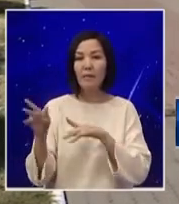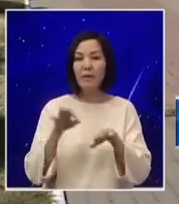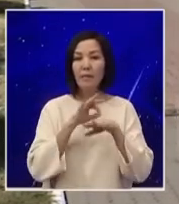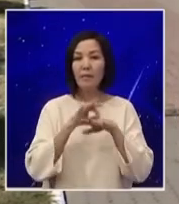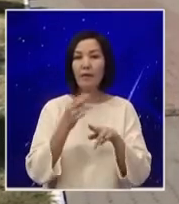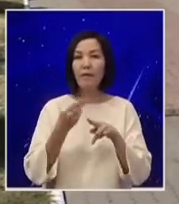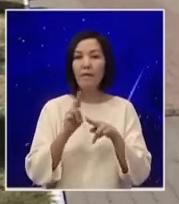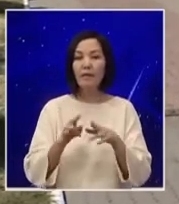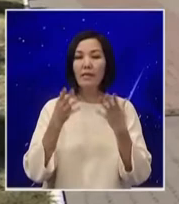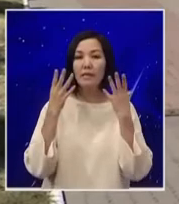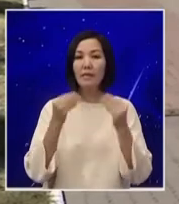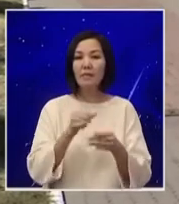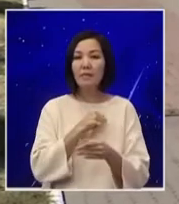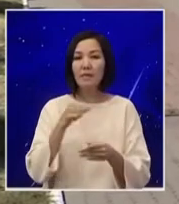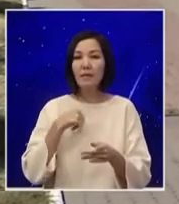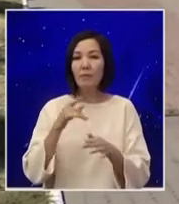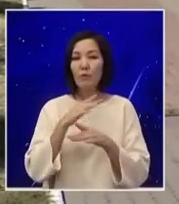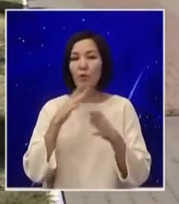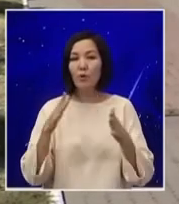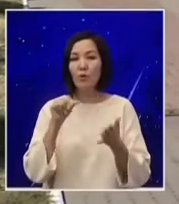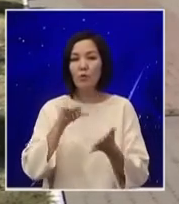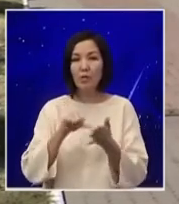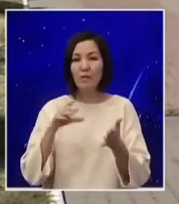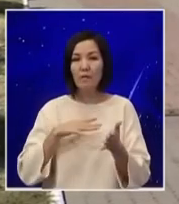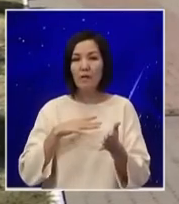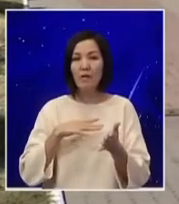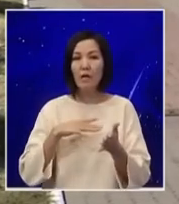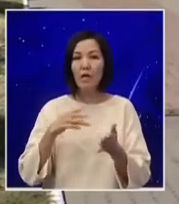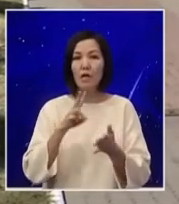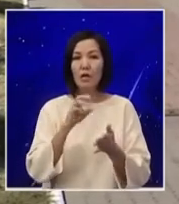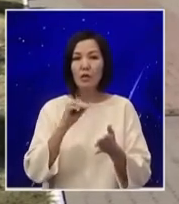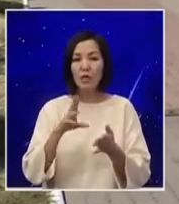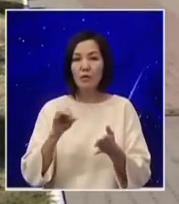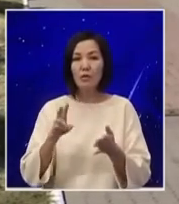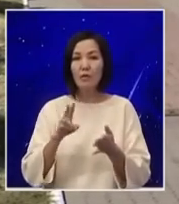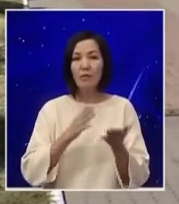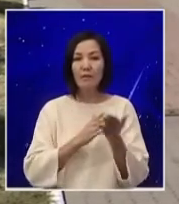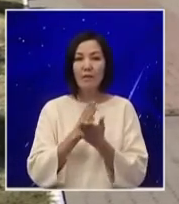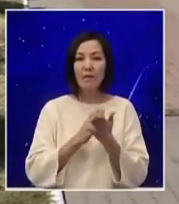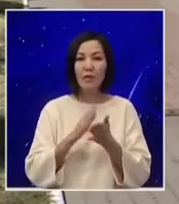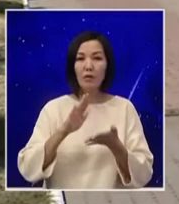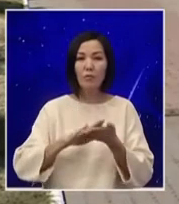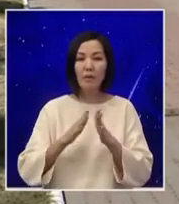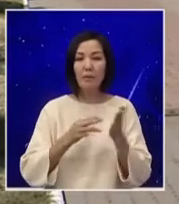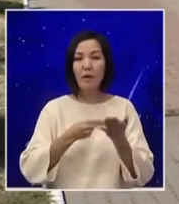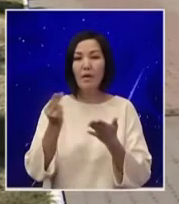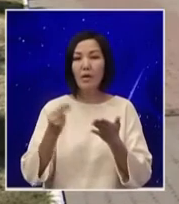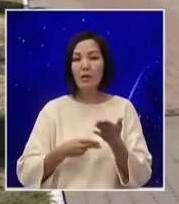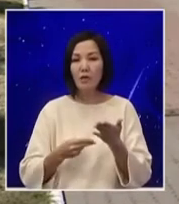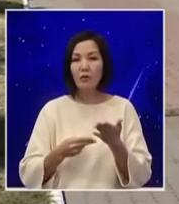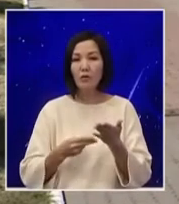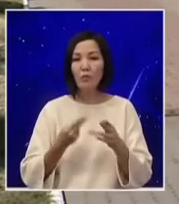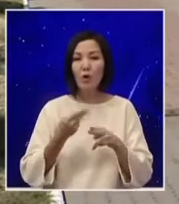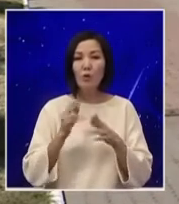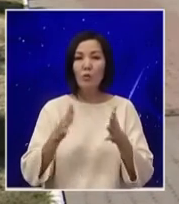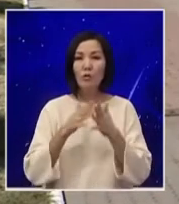в этот день мы сами уже во многих из них участвовали между ужаса то нам и областным советом ветеранов подписан меморандум рамках которого очень